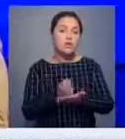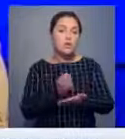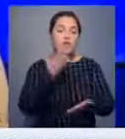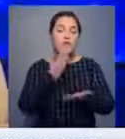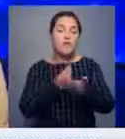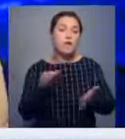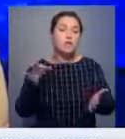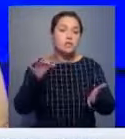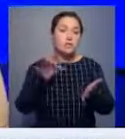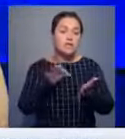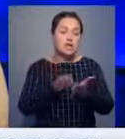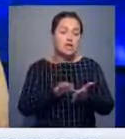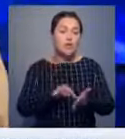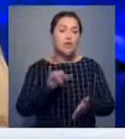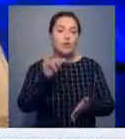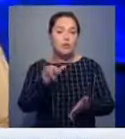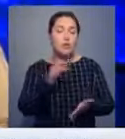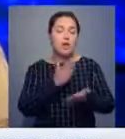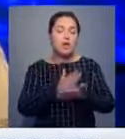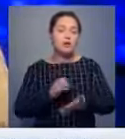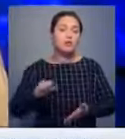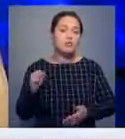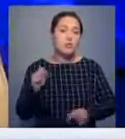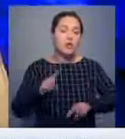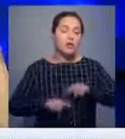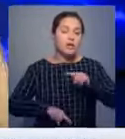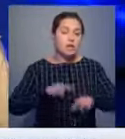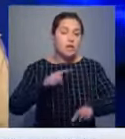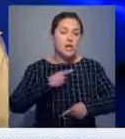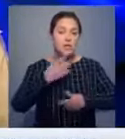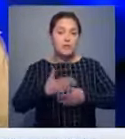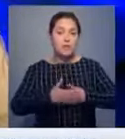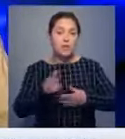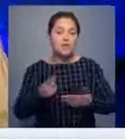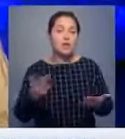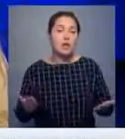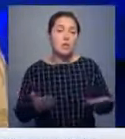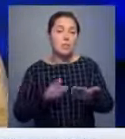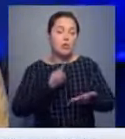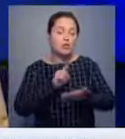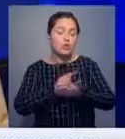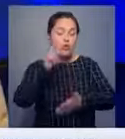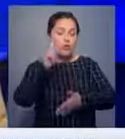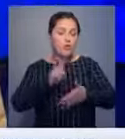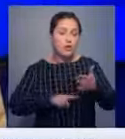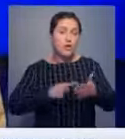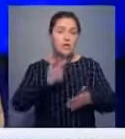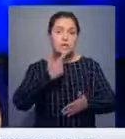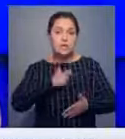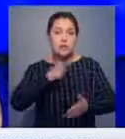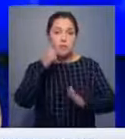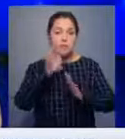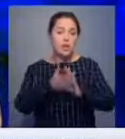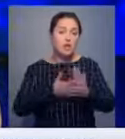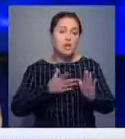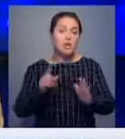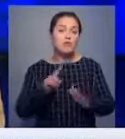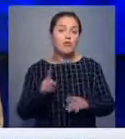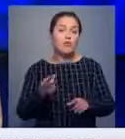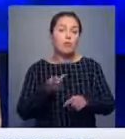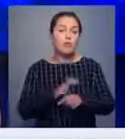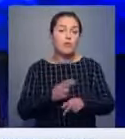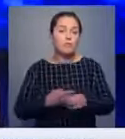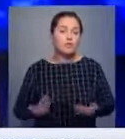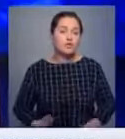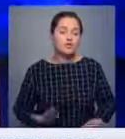цели. У тебя есть друзья, родные, близкие, которые тебя поддерживают. Ты должен быть уверенным в себе, понять, для чего ты пришел в эту жизнь и